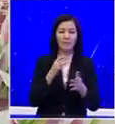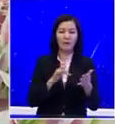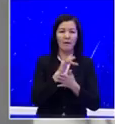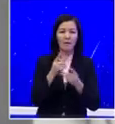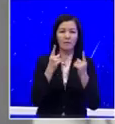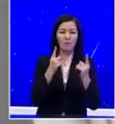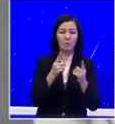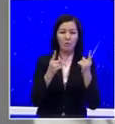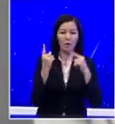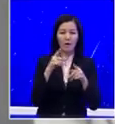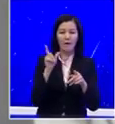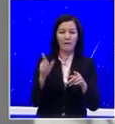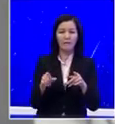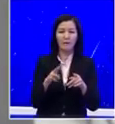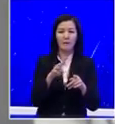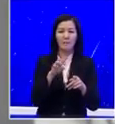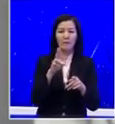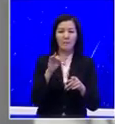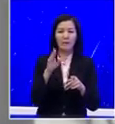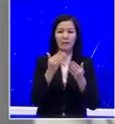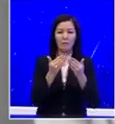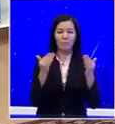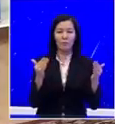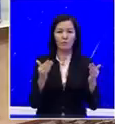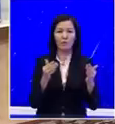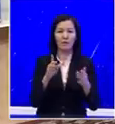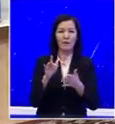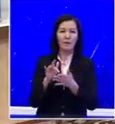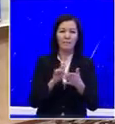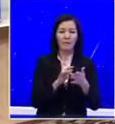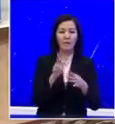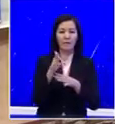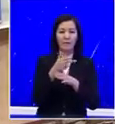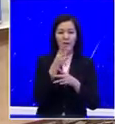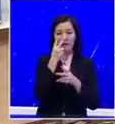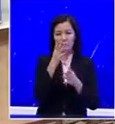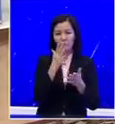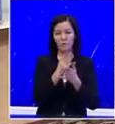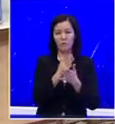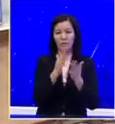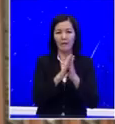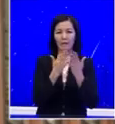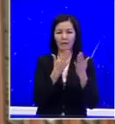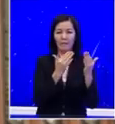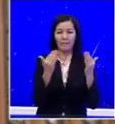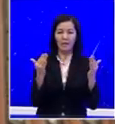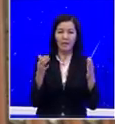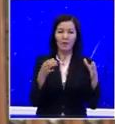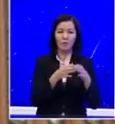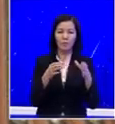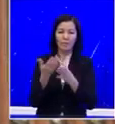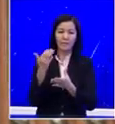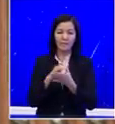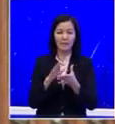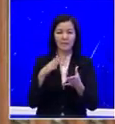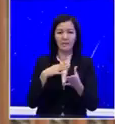ұлы ақынның әдеби мемориалдық қорық музейіне бейне саяхат жүргізілді. Абай әлемі кітаптар топтамасы таныстырылды.